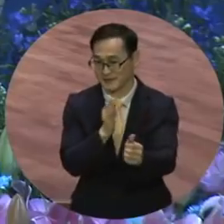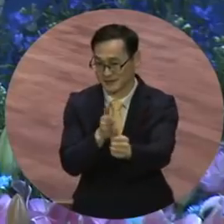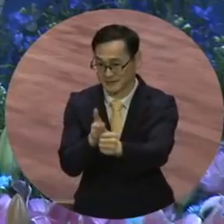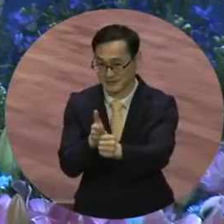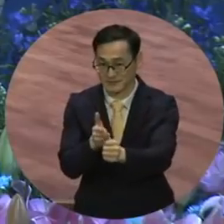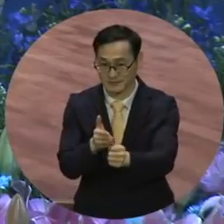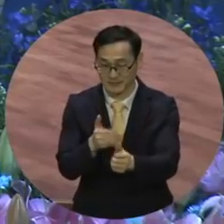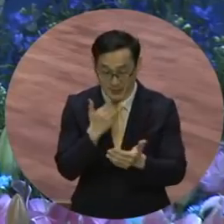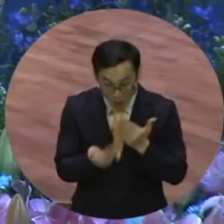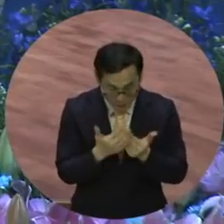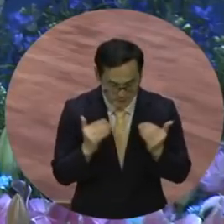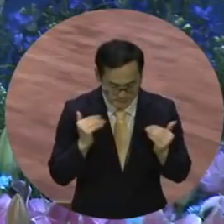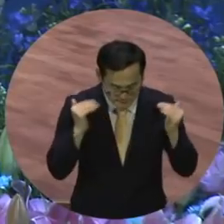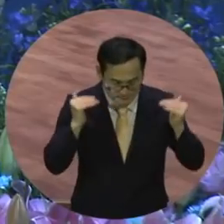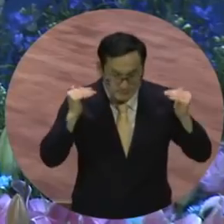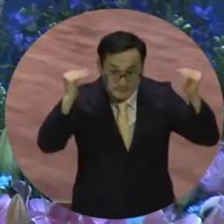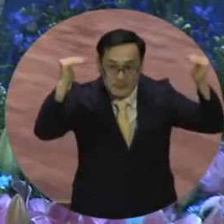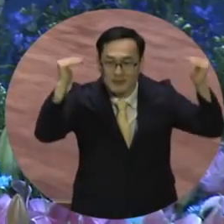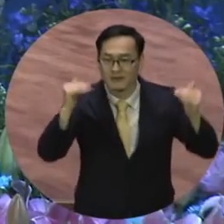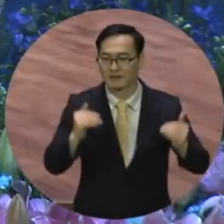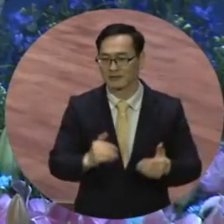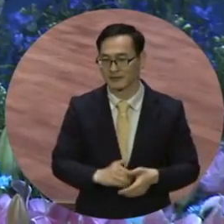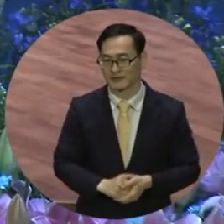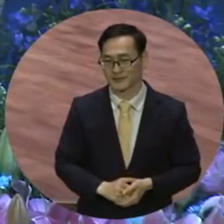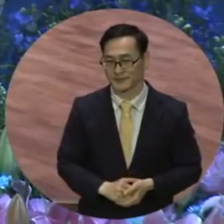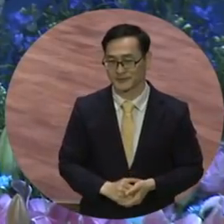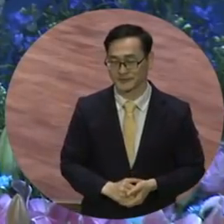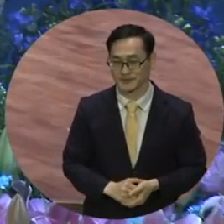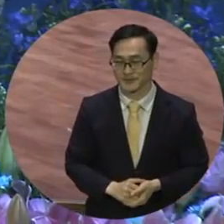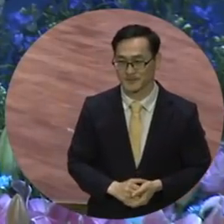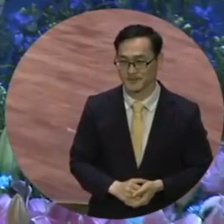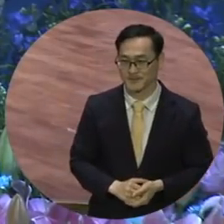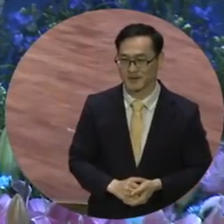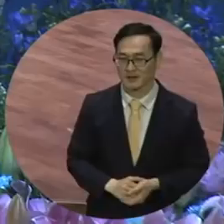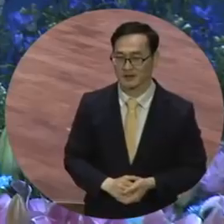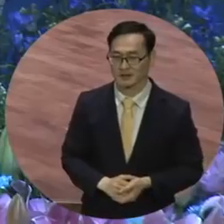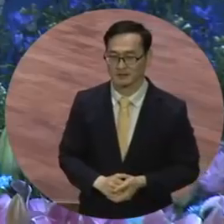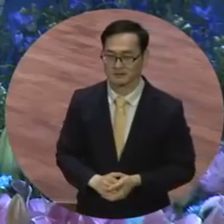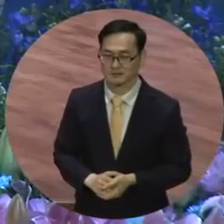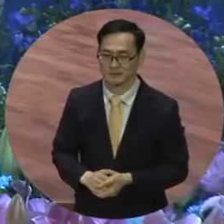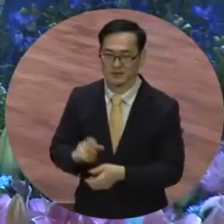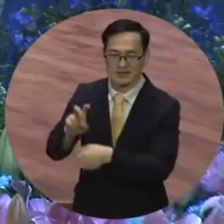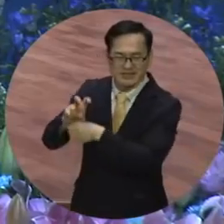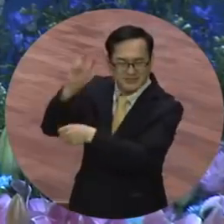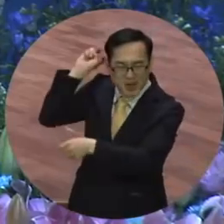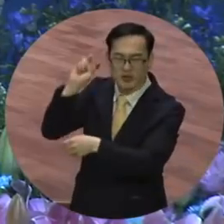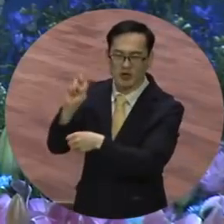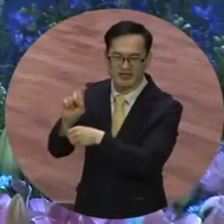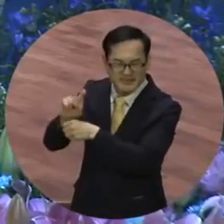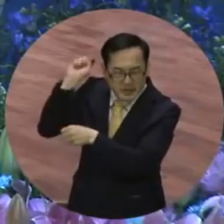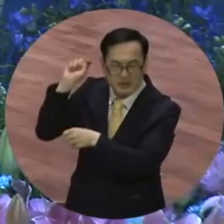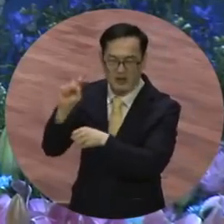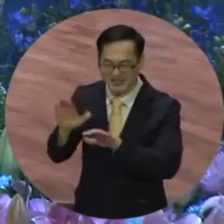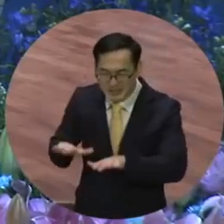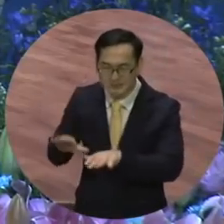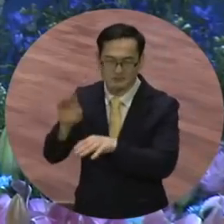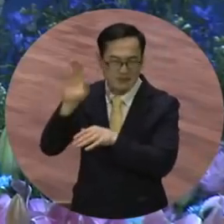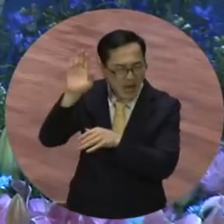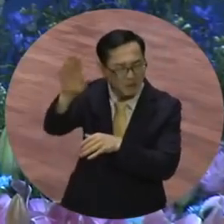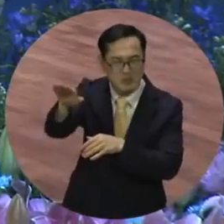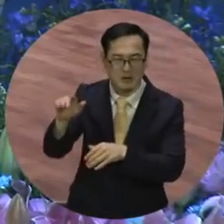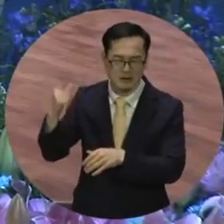돼요. 그래야 여러분 새로운 수임 받게 돼요. 맨날 10년 전이나 20년 전 지금이나 그 틀에 잡혀가지고 그